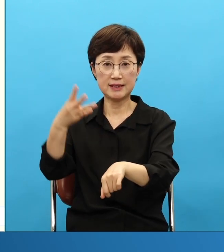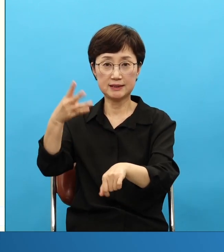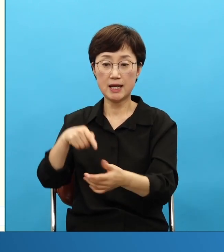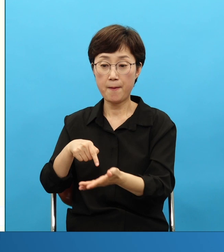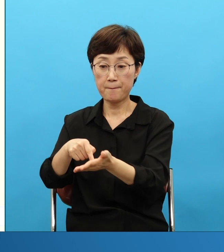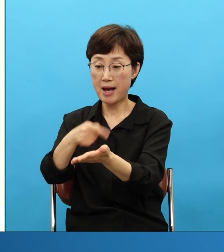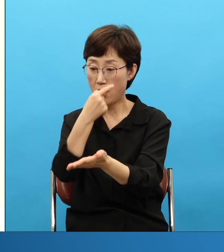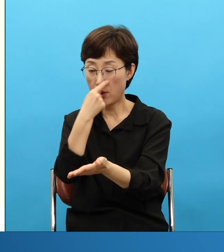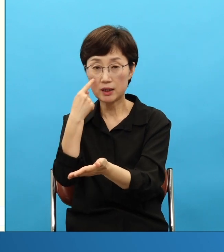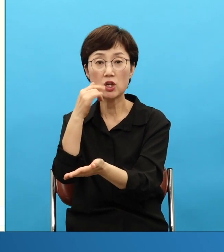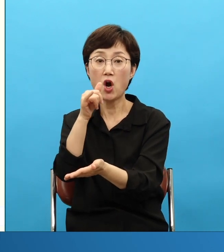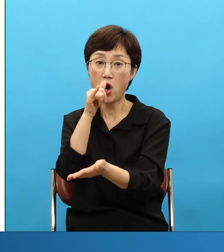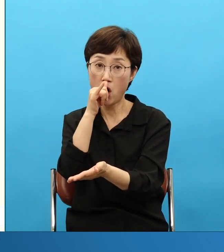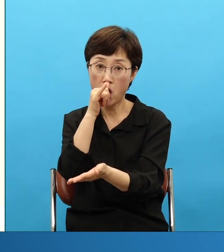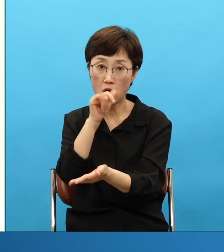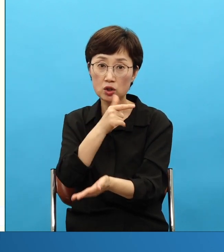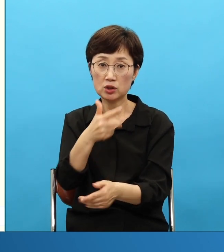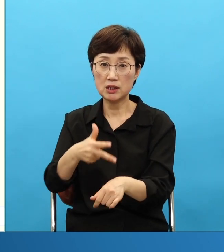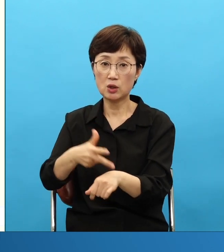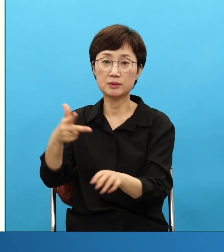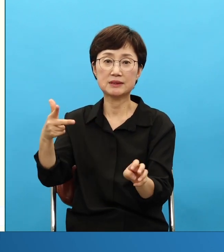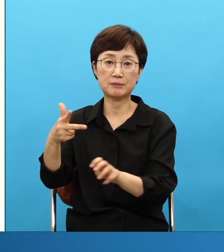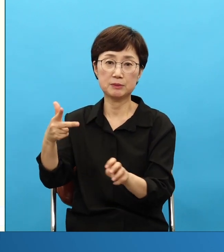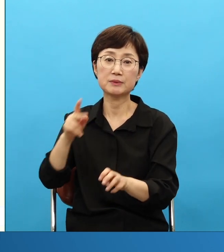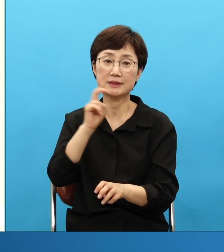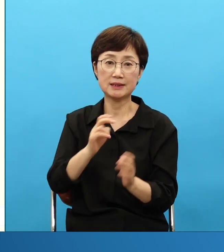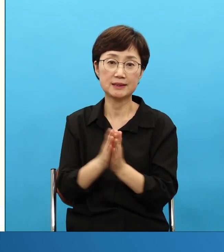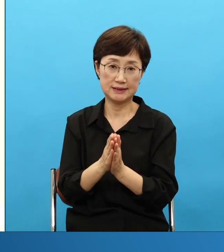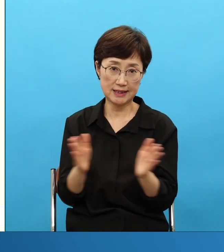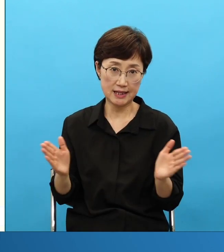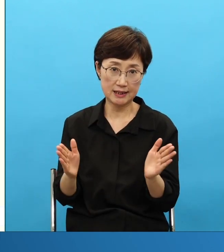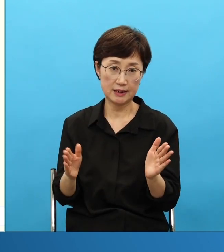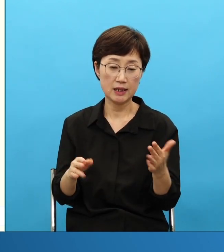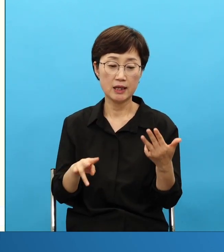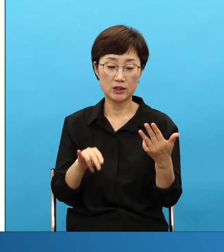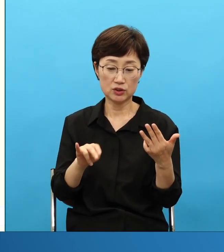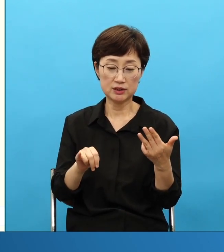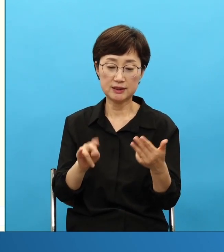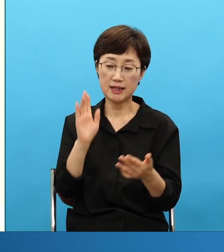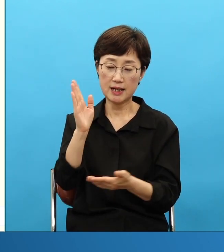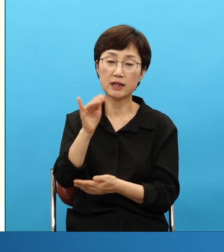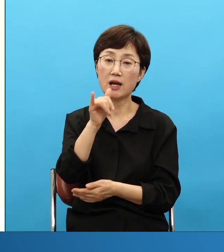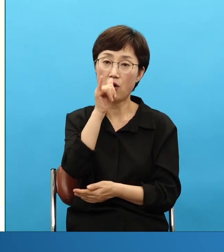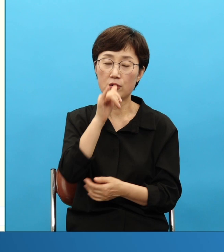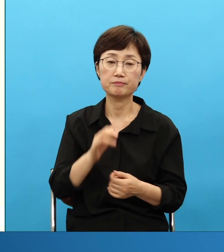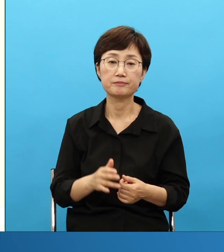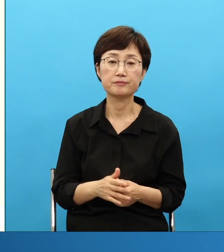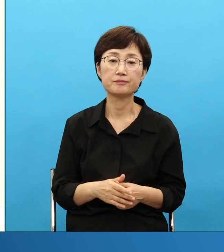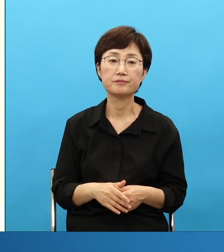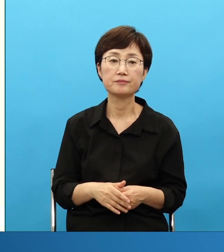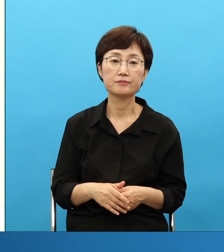확인이 시작되며 저녁 7시 30분에 찬양, 8시에 2강의 메시지가 선포됩니다.